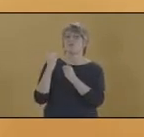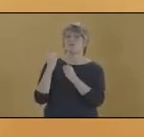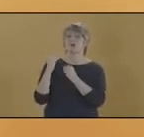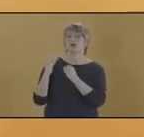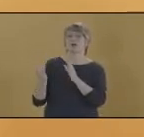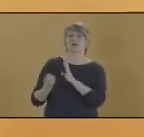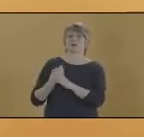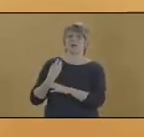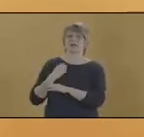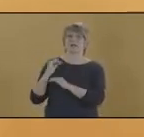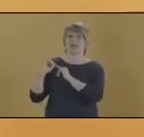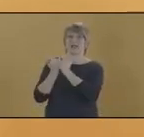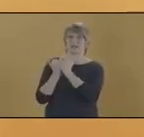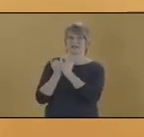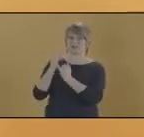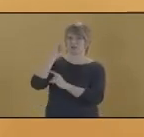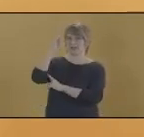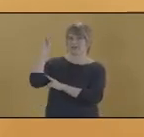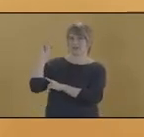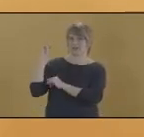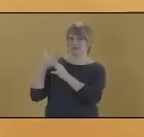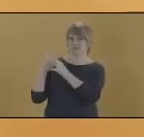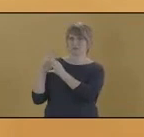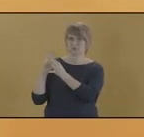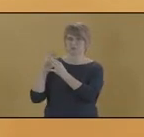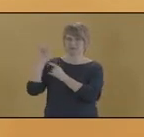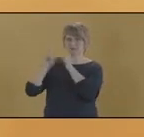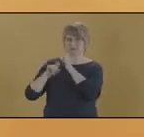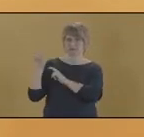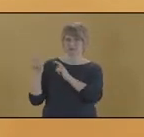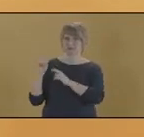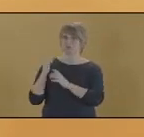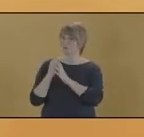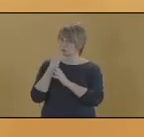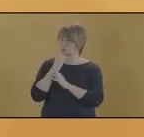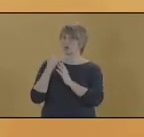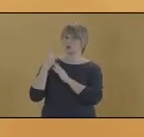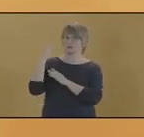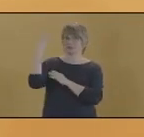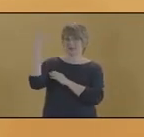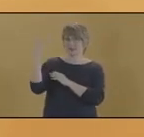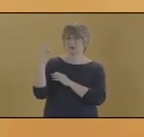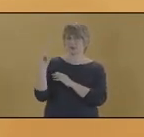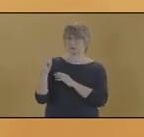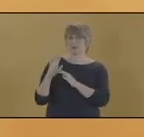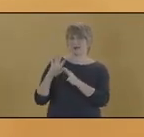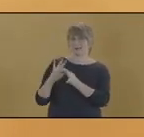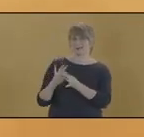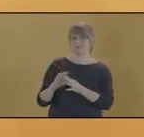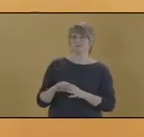als Quelle bei Eltern und erwachsenen Bezugspersonen. Und dazu möchte ich später auch noch mal näher drauf eingehen.